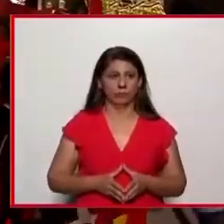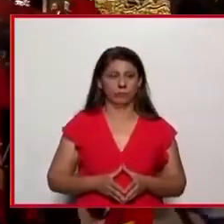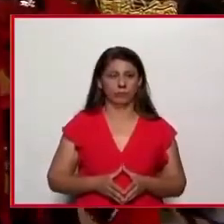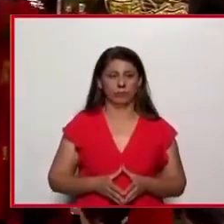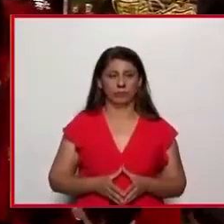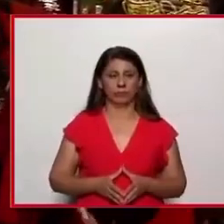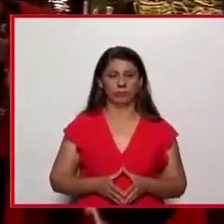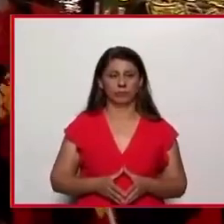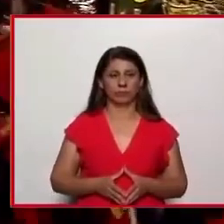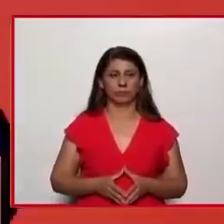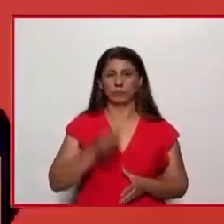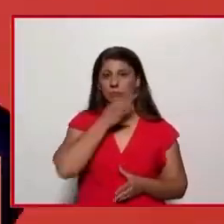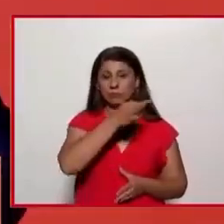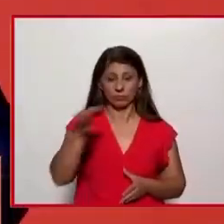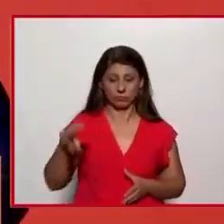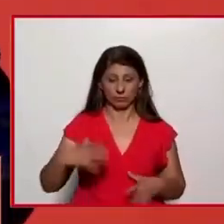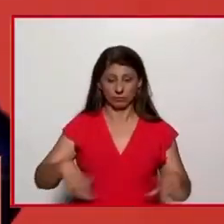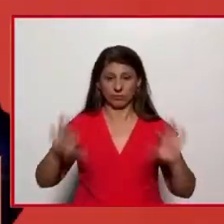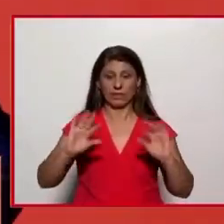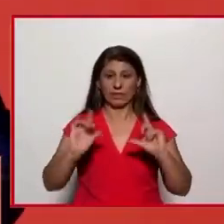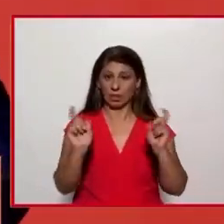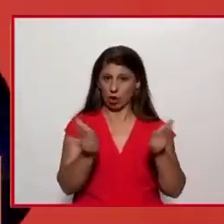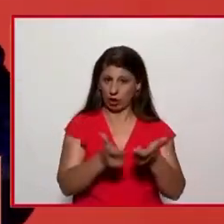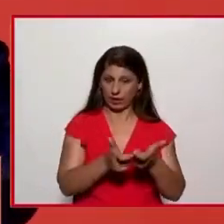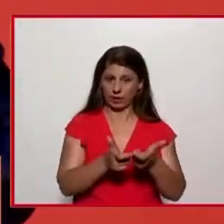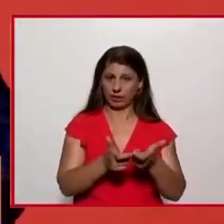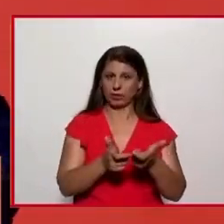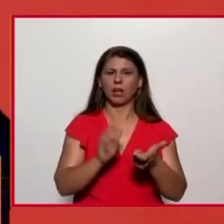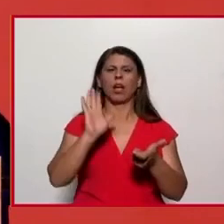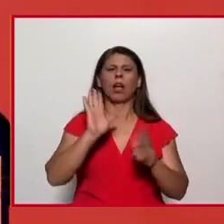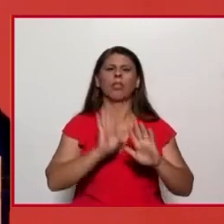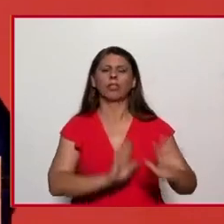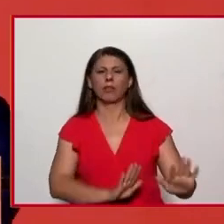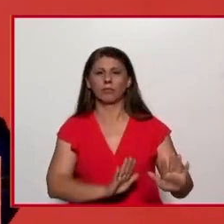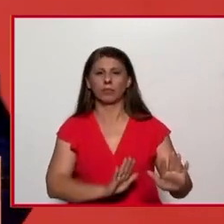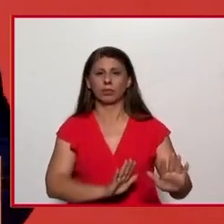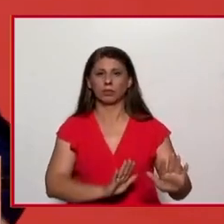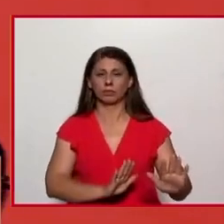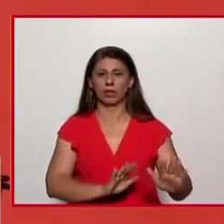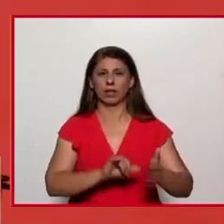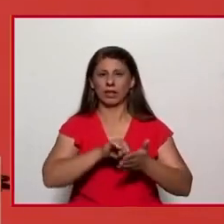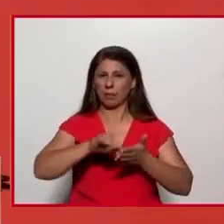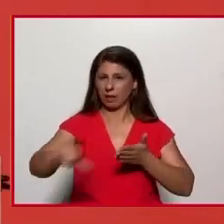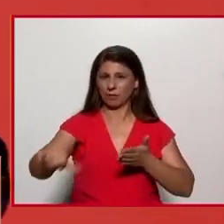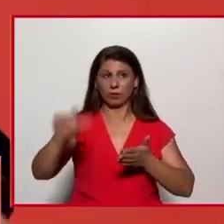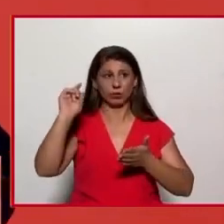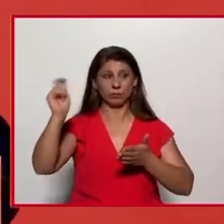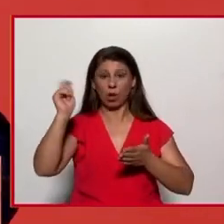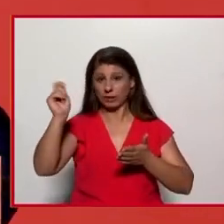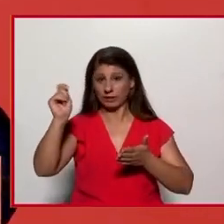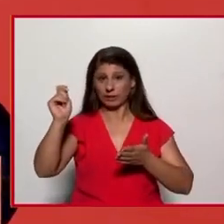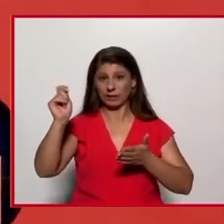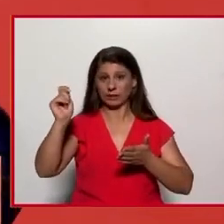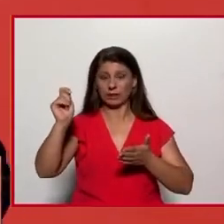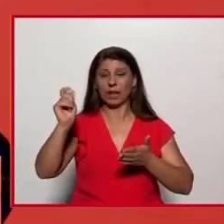Το λέμε πρώτα απ' όλα στις οικογένειες, ότι δεν θα αφήσουμε να παραγραφούν οι πολιτικές